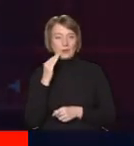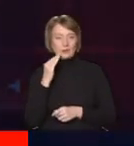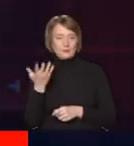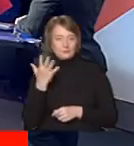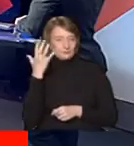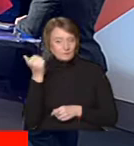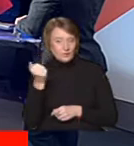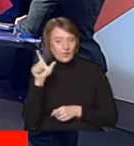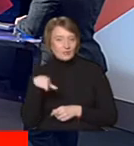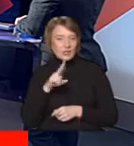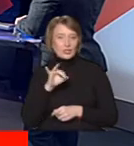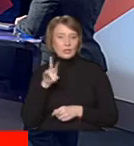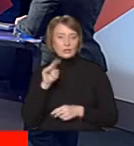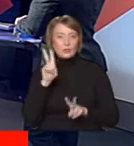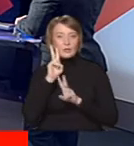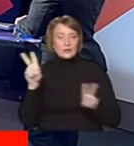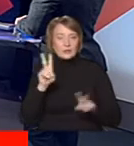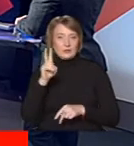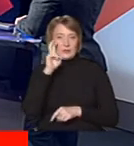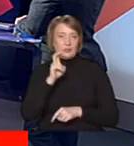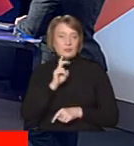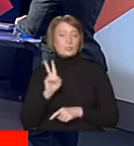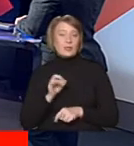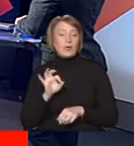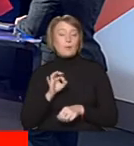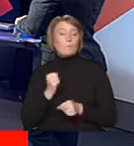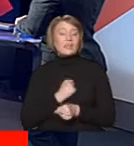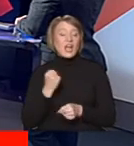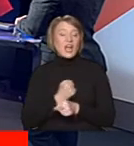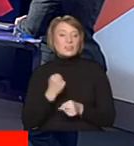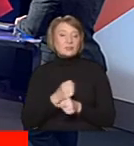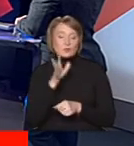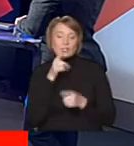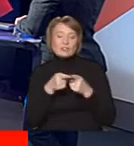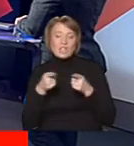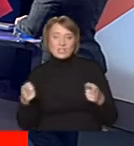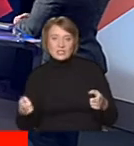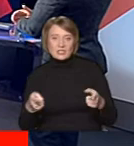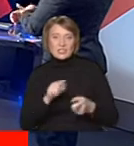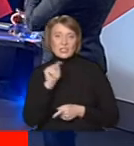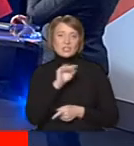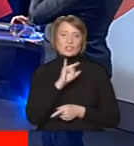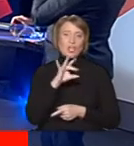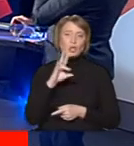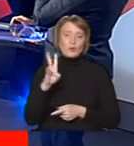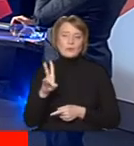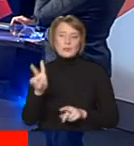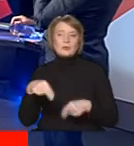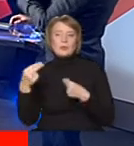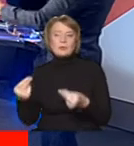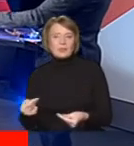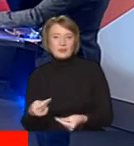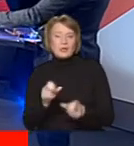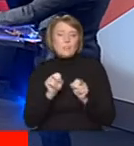або люди, які не розуміють, як працює система влади в Києві. Люди кажуть, ну чекайте, ну це ж часи Черновецького, земля передана ще під час Черновецького. До